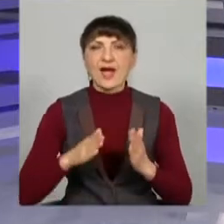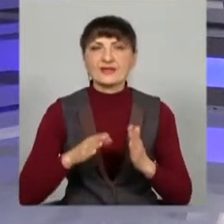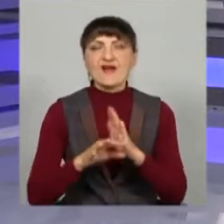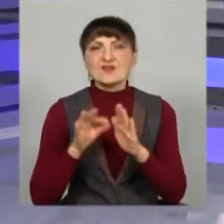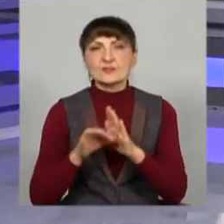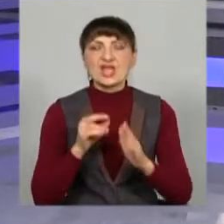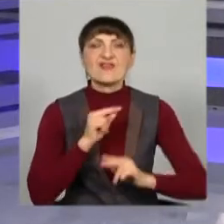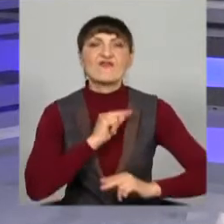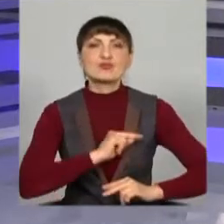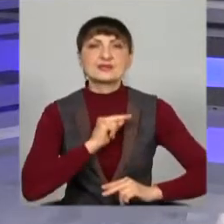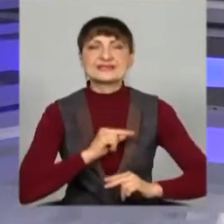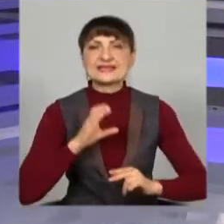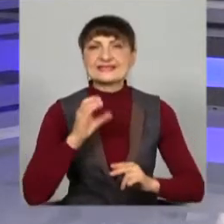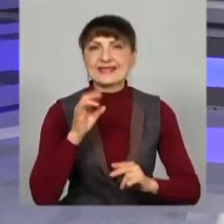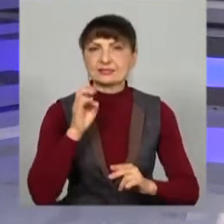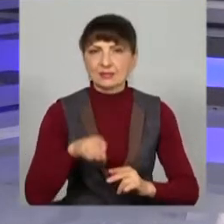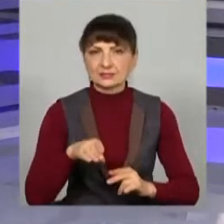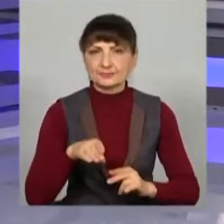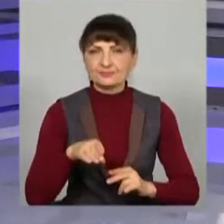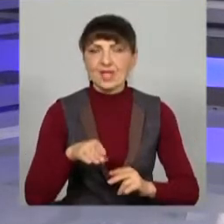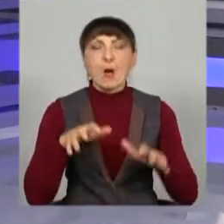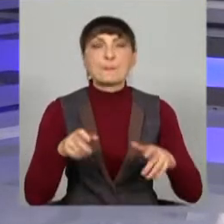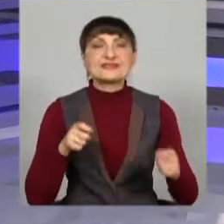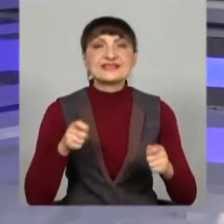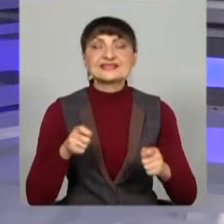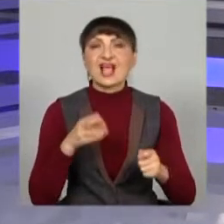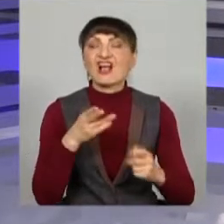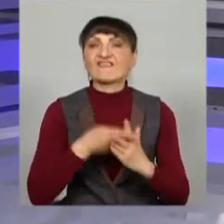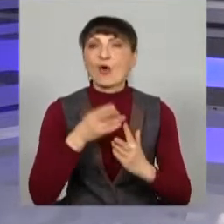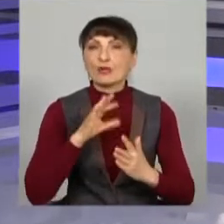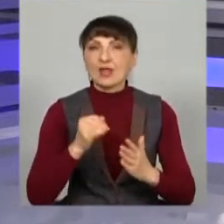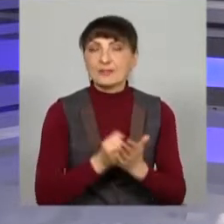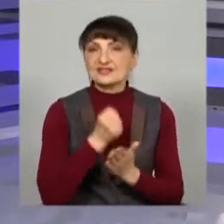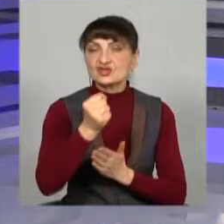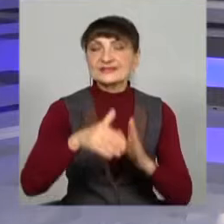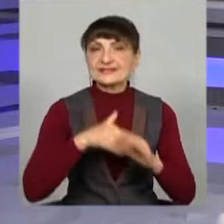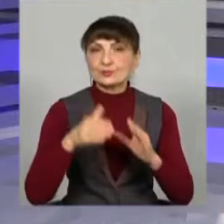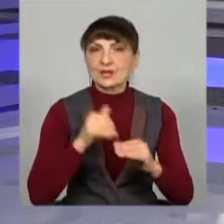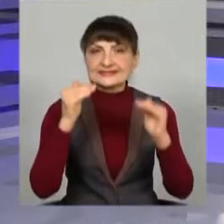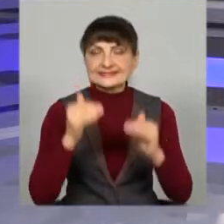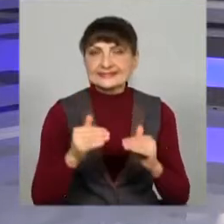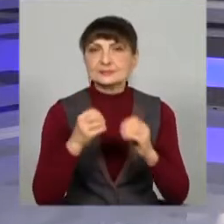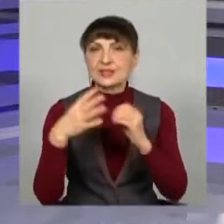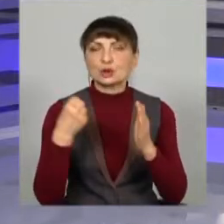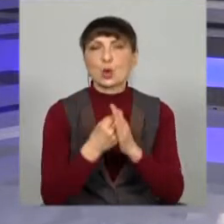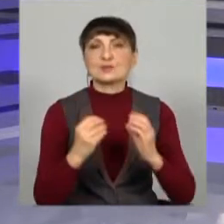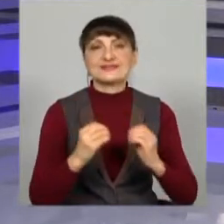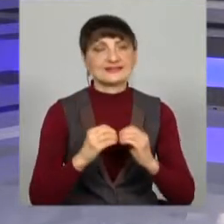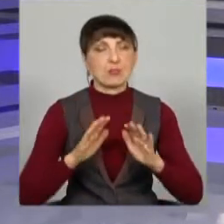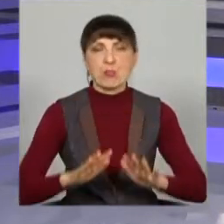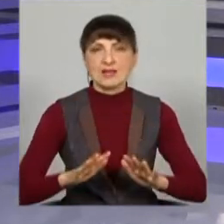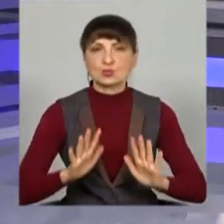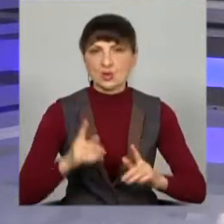и функции Сената. К примеру, президентская квота при назначении депутатов снизится с 15 до 10 мест,